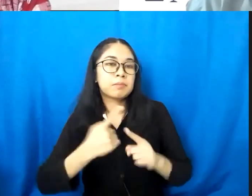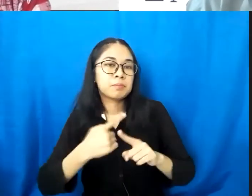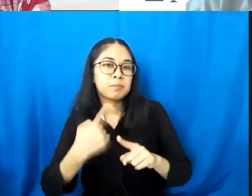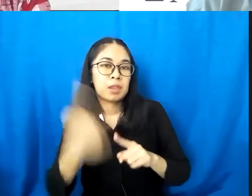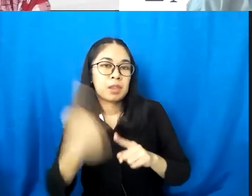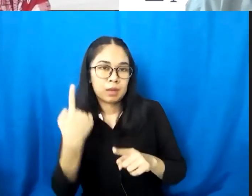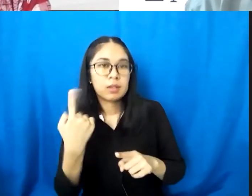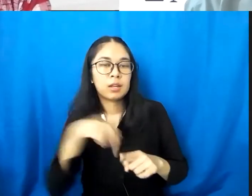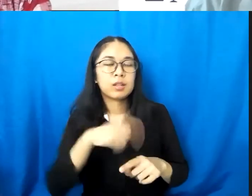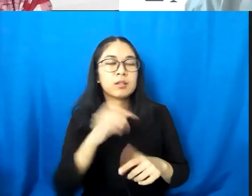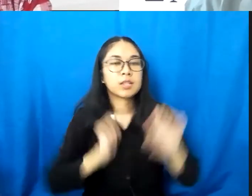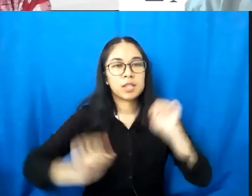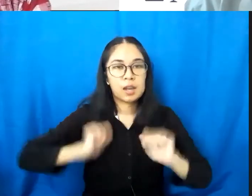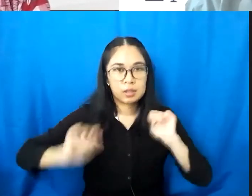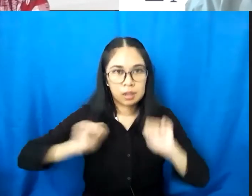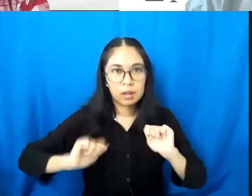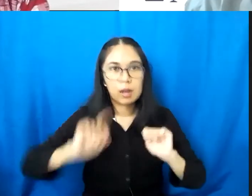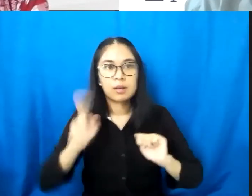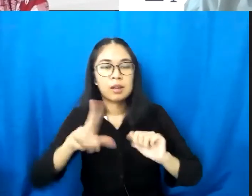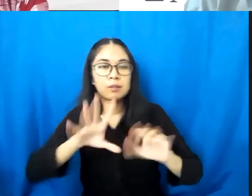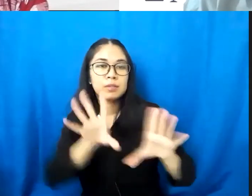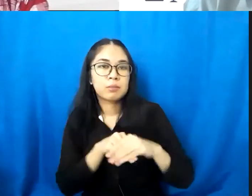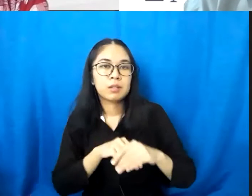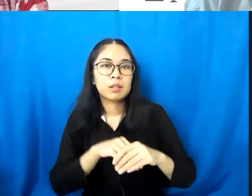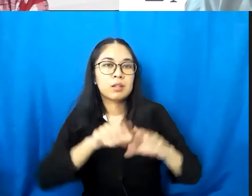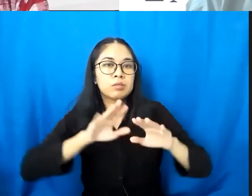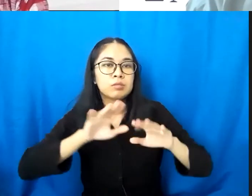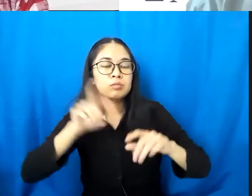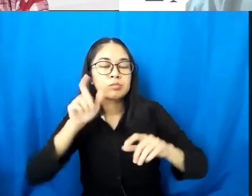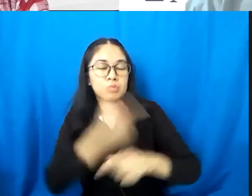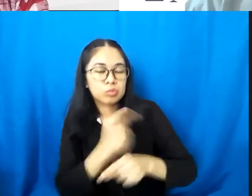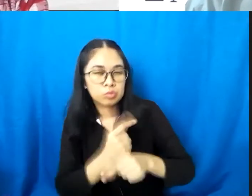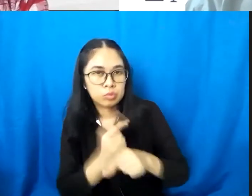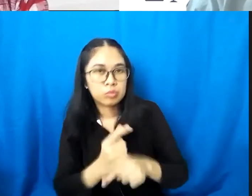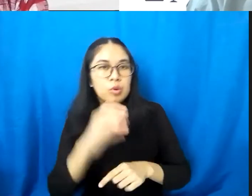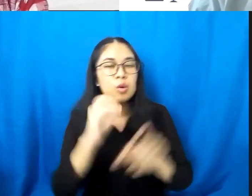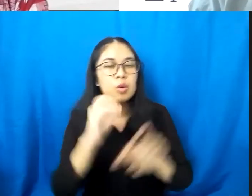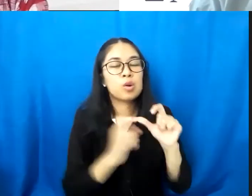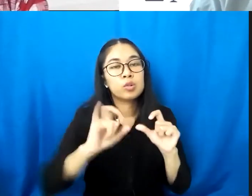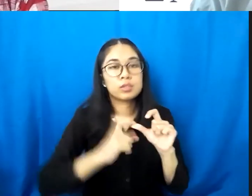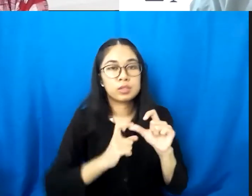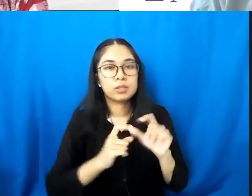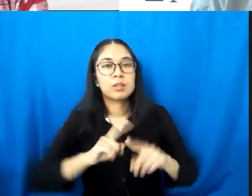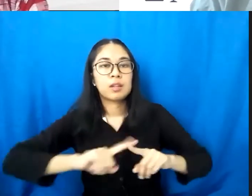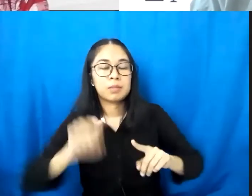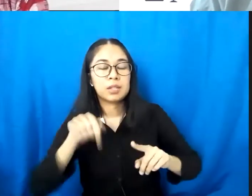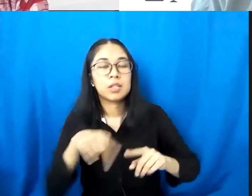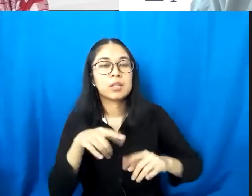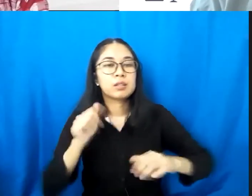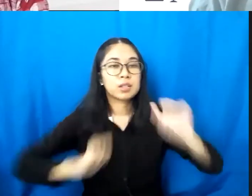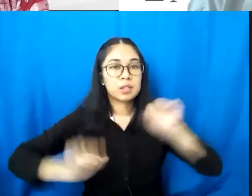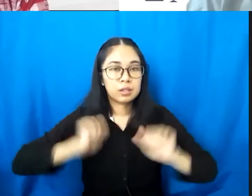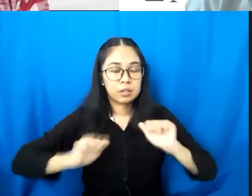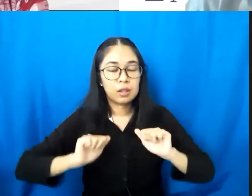mengikuti kegiatan yang melibatkan guru-guru dan OSIS. Tetapi setelah mengikuti kegiatan di hari